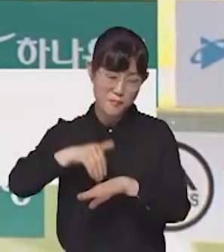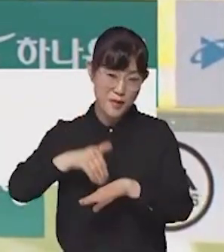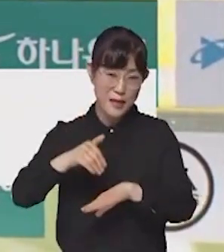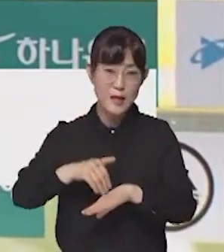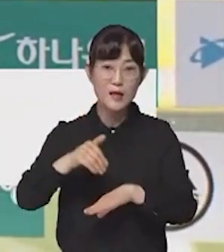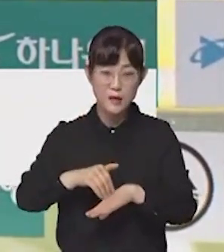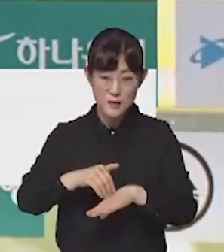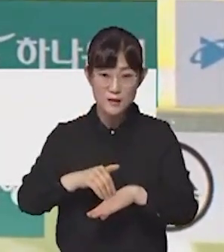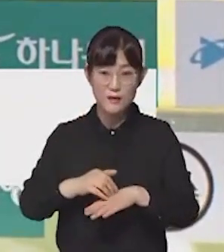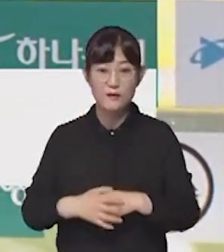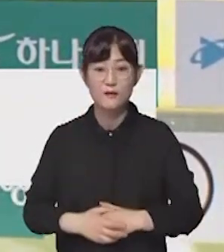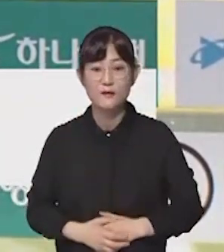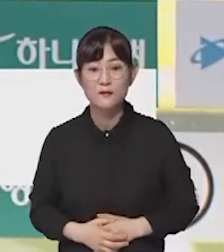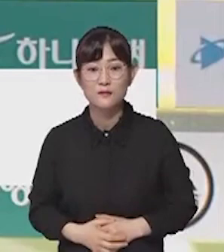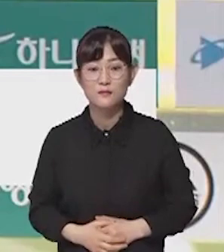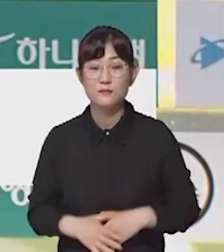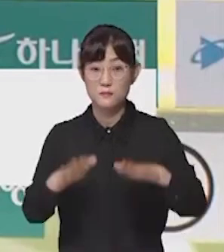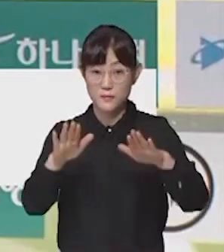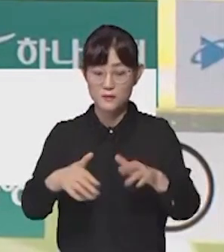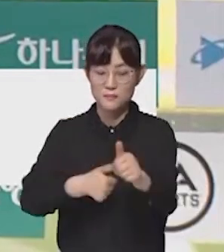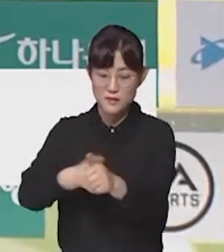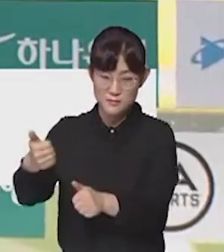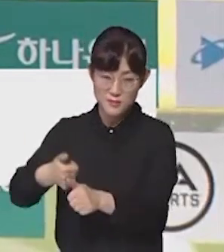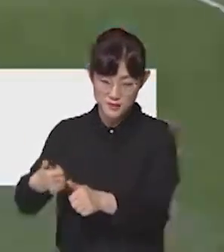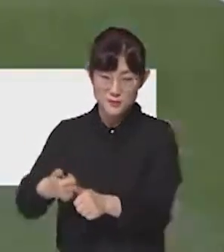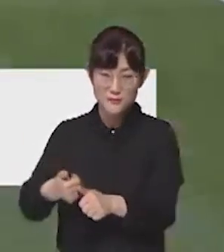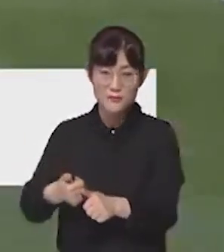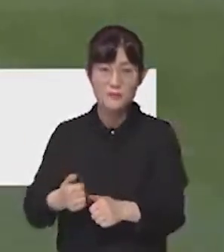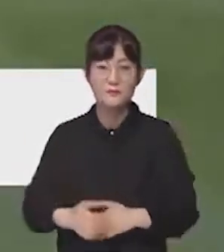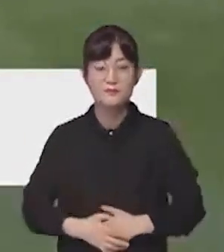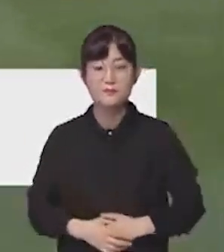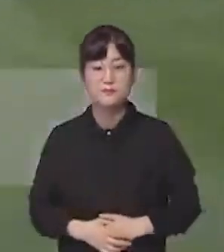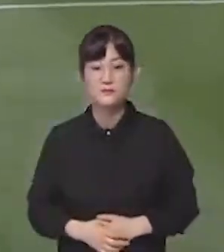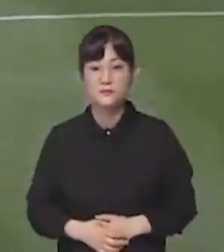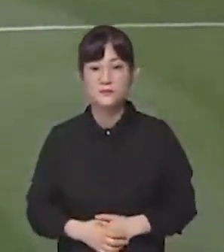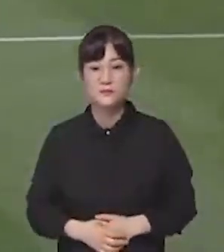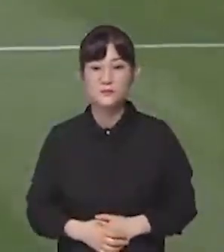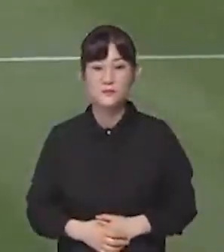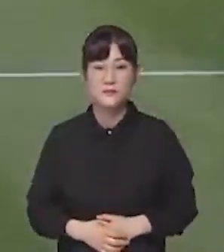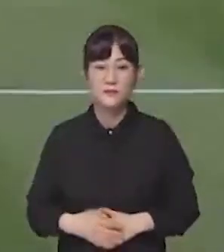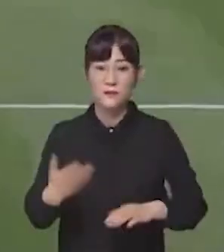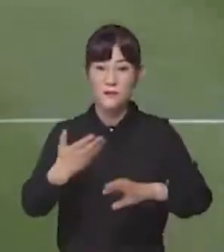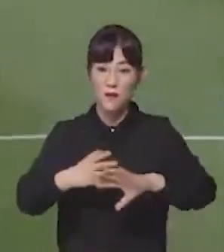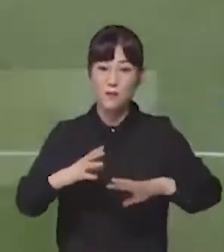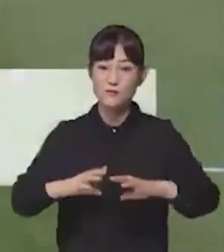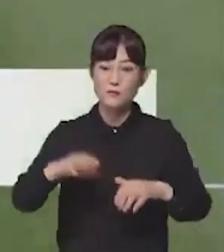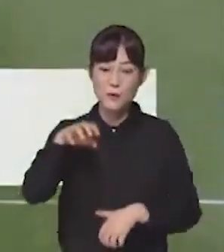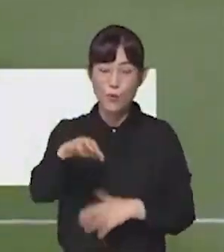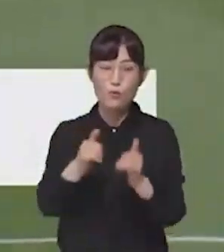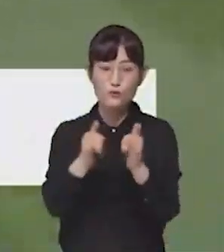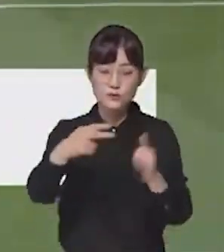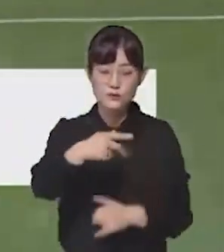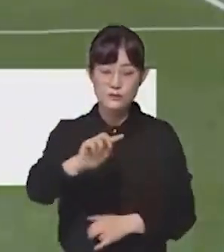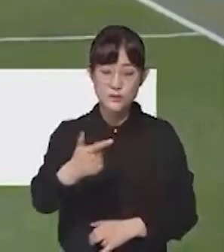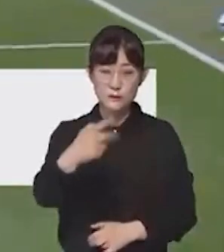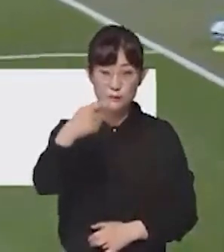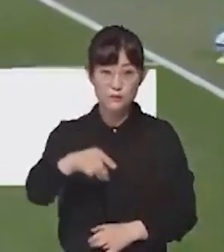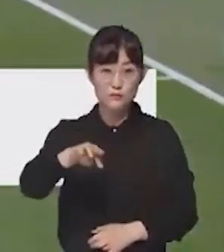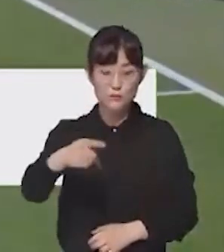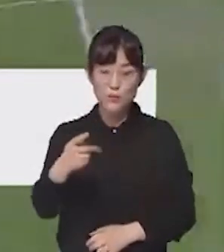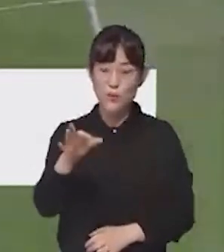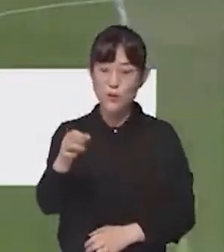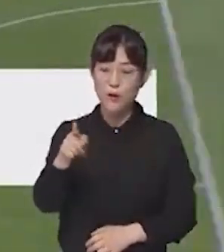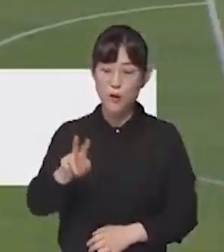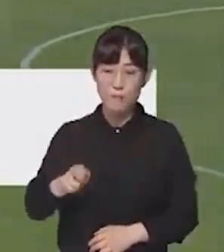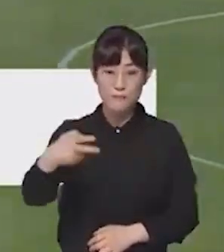하고 잘 움직여줘서 이렇게 좋은 결과가 있다고 생각을 합니다. 외국인 공격수 산드로와 에이스 엄지성 등